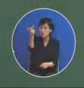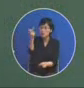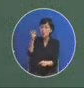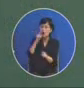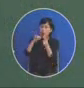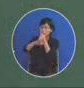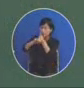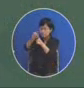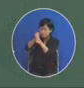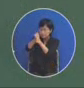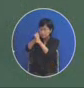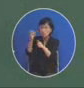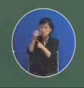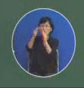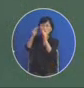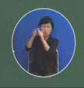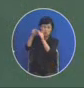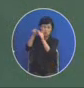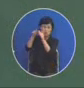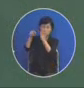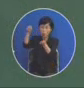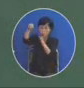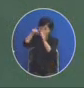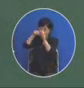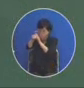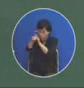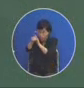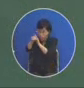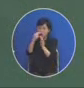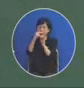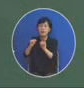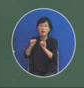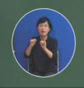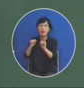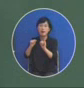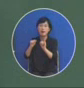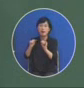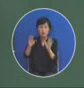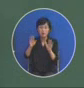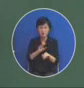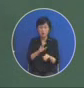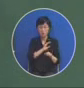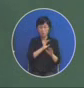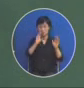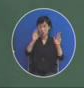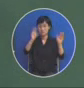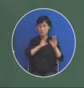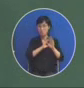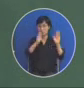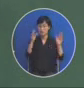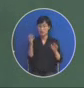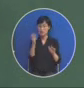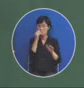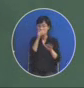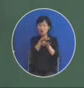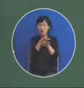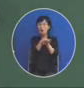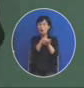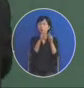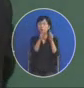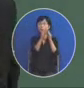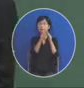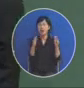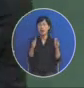live. 놓치지 마셔야 됩니다. Do not lose hold of this. 저 모세의 성막 운동. And then the tabernacle movement